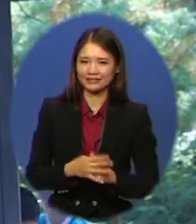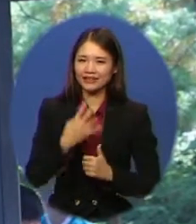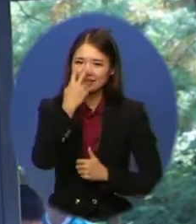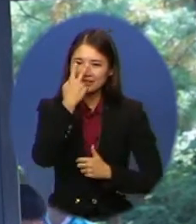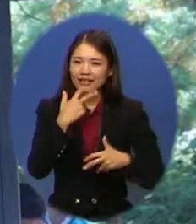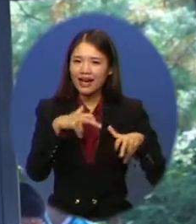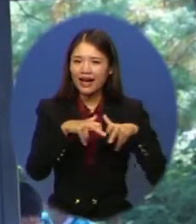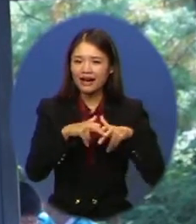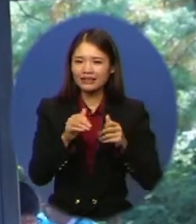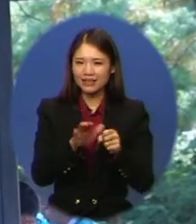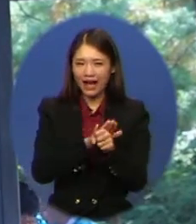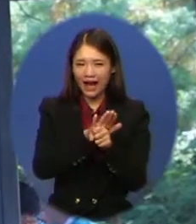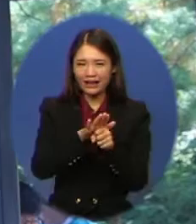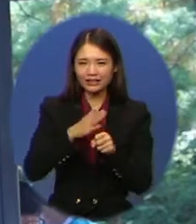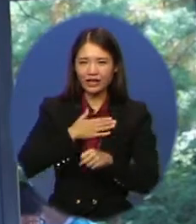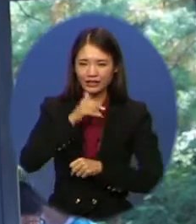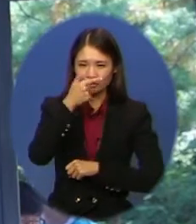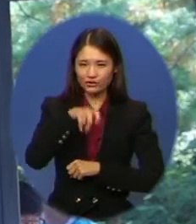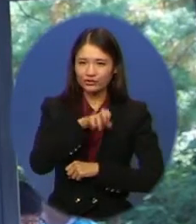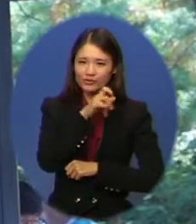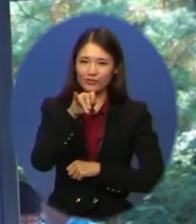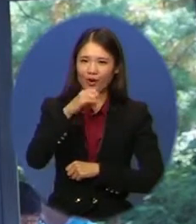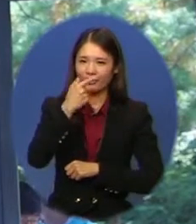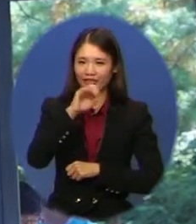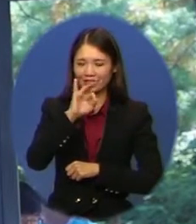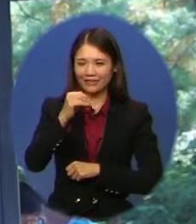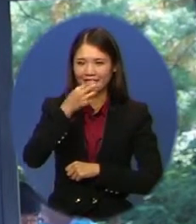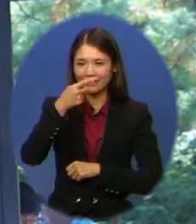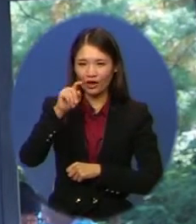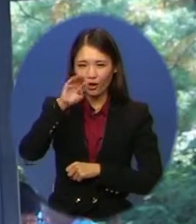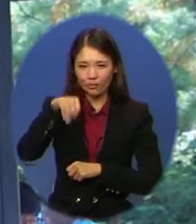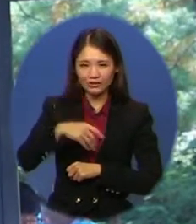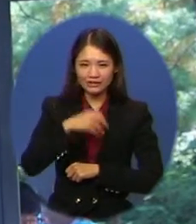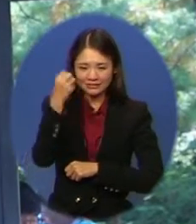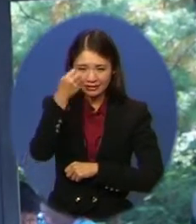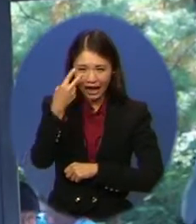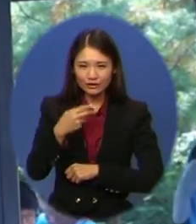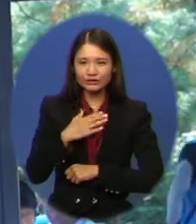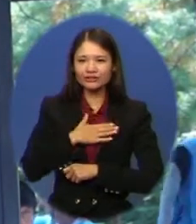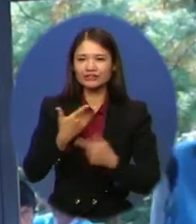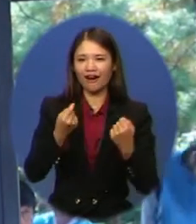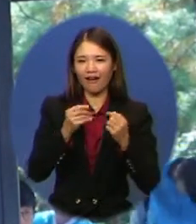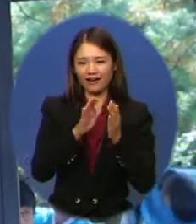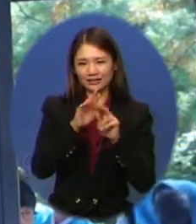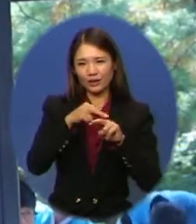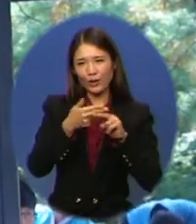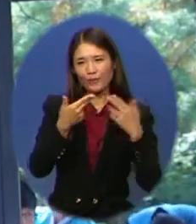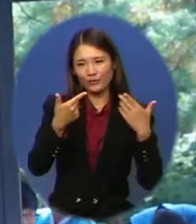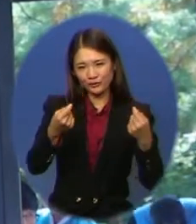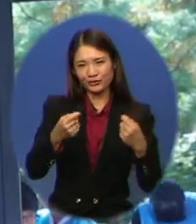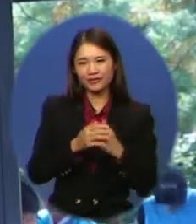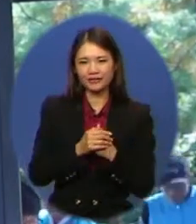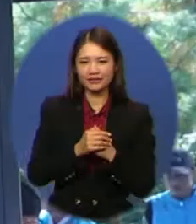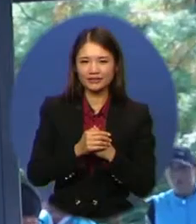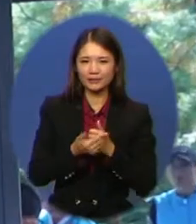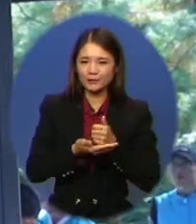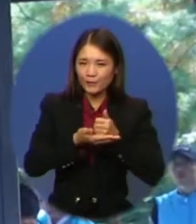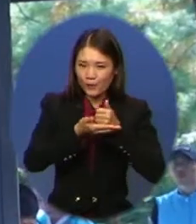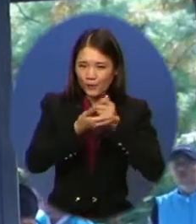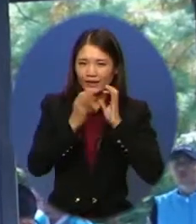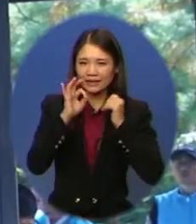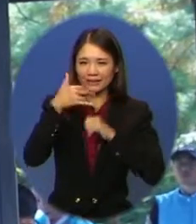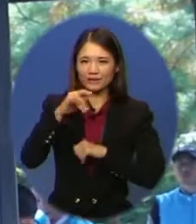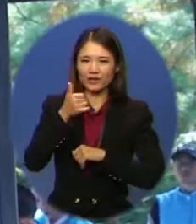시각장애인을 사랑하는 저희 휴먼 러브는 여러분에게 이러한 즐거움을 자주 선물하고 싶습니다. 존경하는 김장한